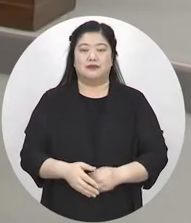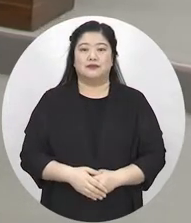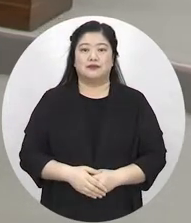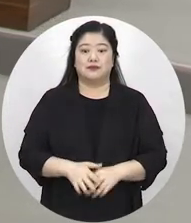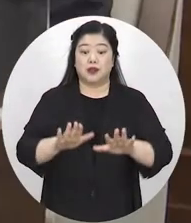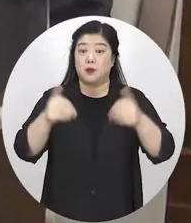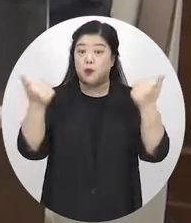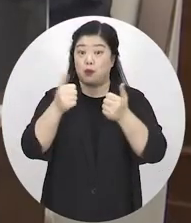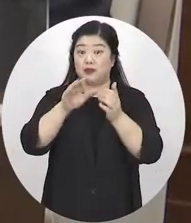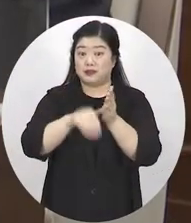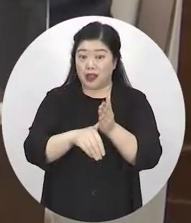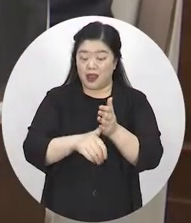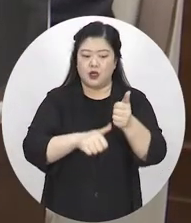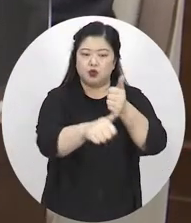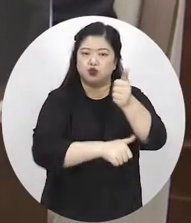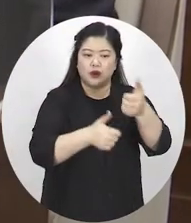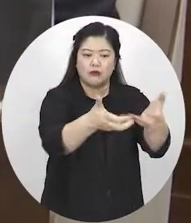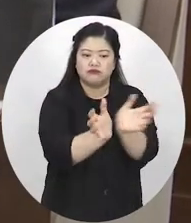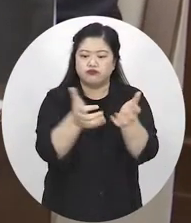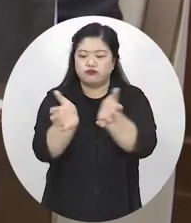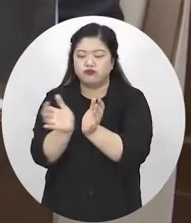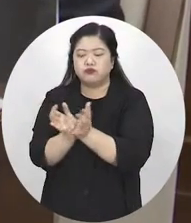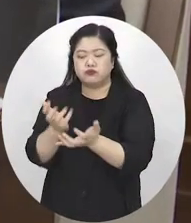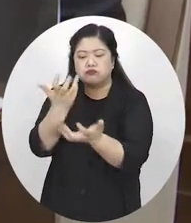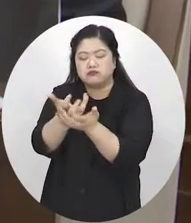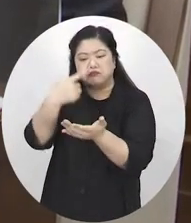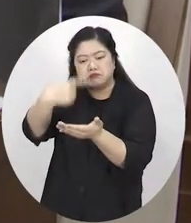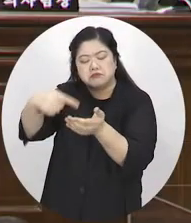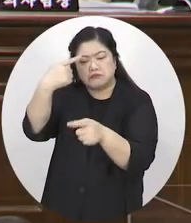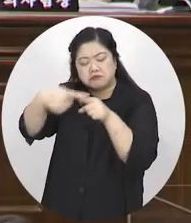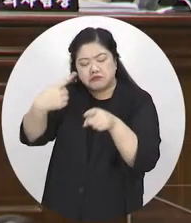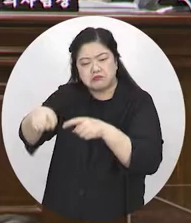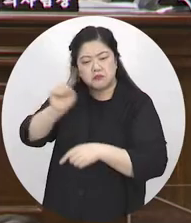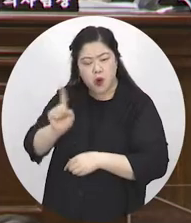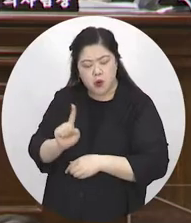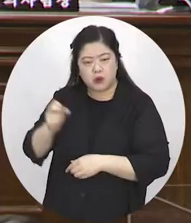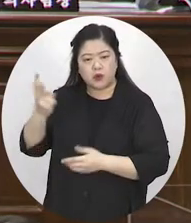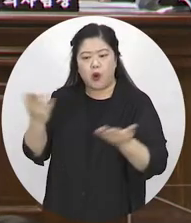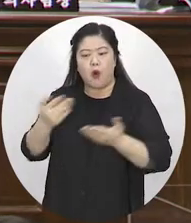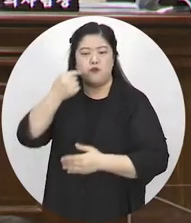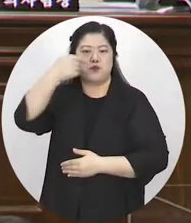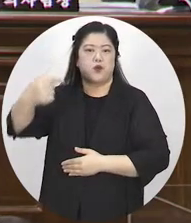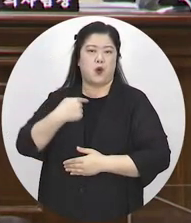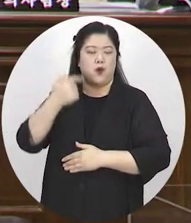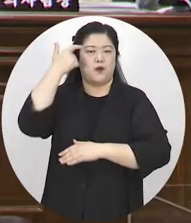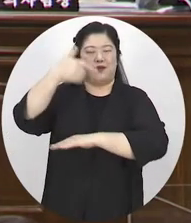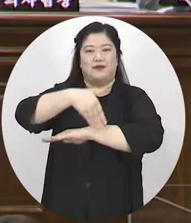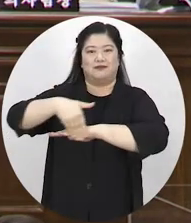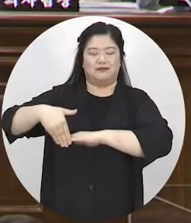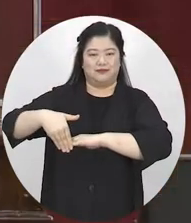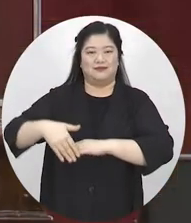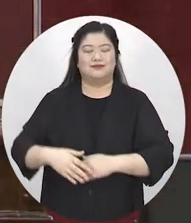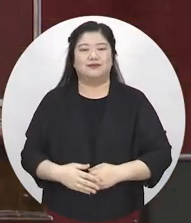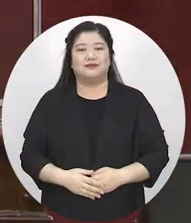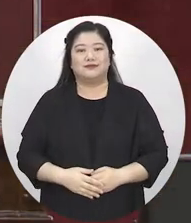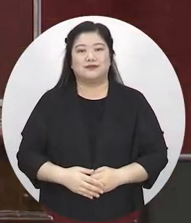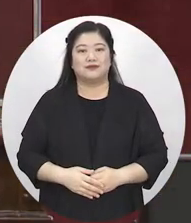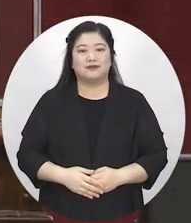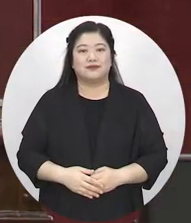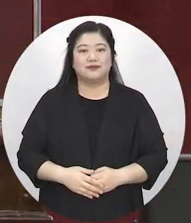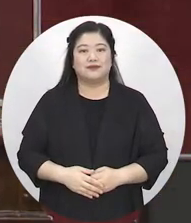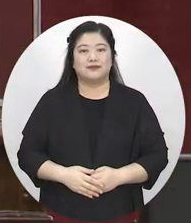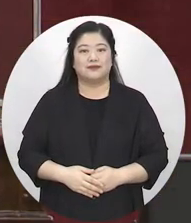구성했습니다 또한 이번 임시회에서 는 각 위원회 * 안건 심사 를 비롯해 국별 업무보고 도 함께